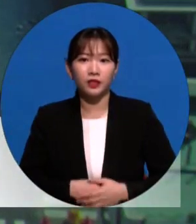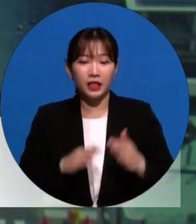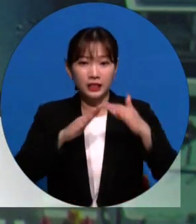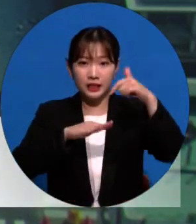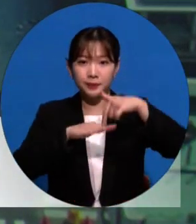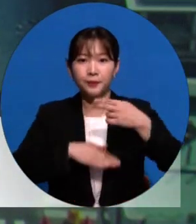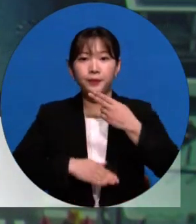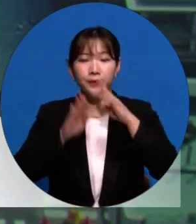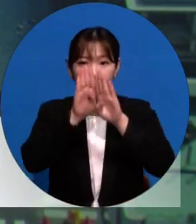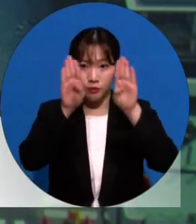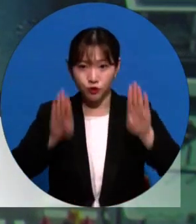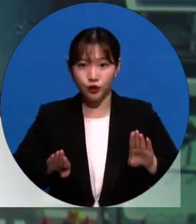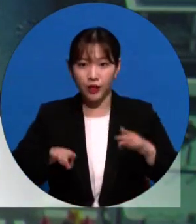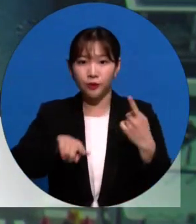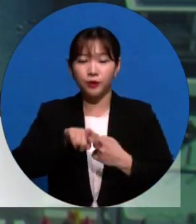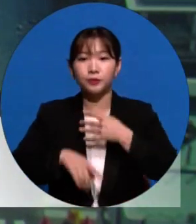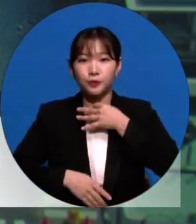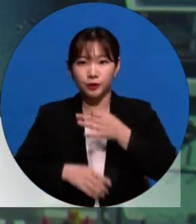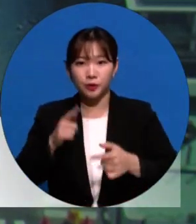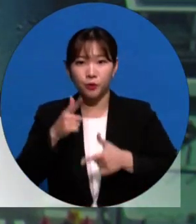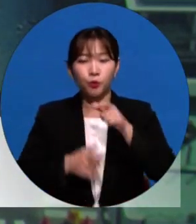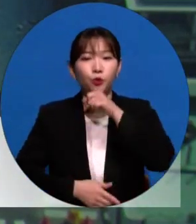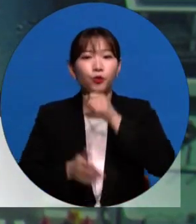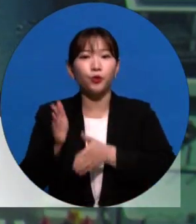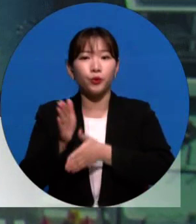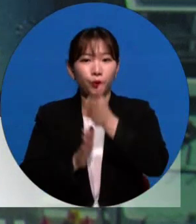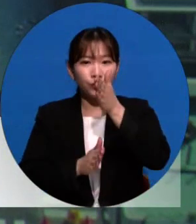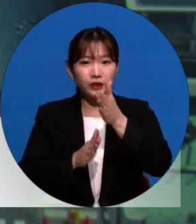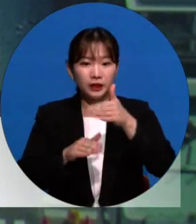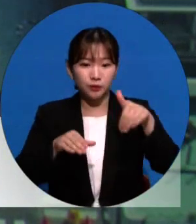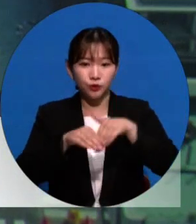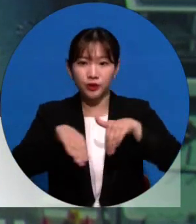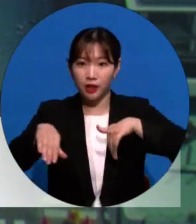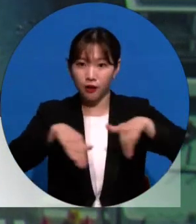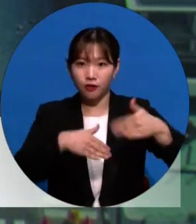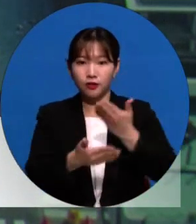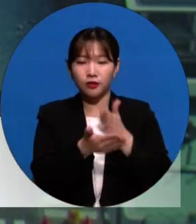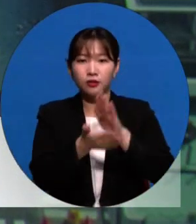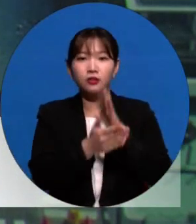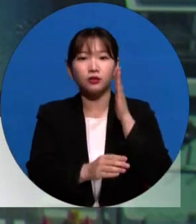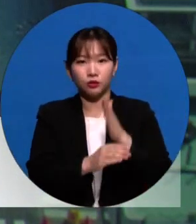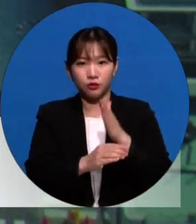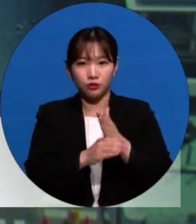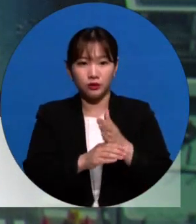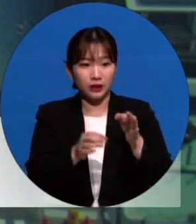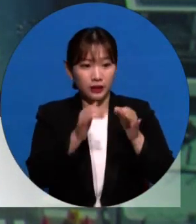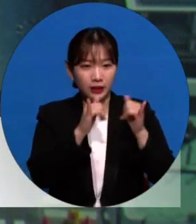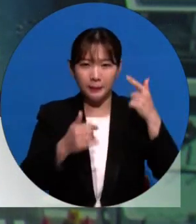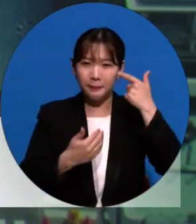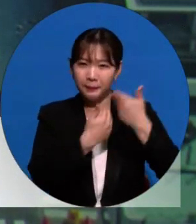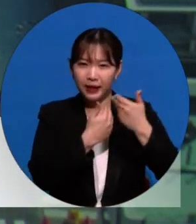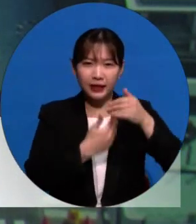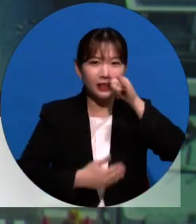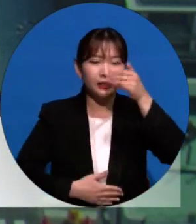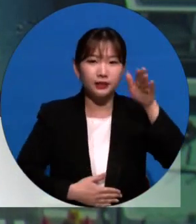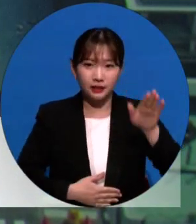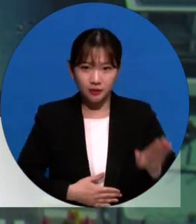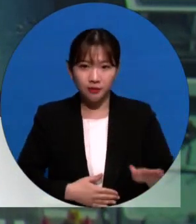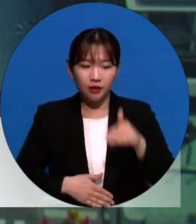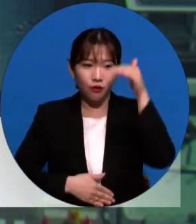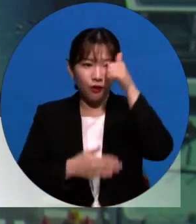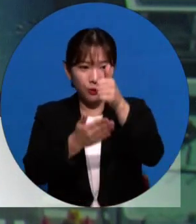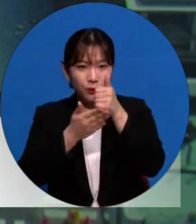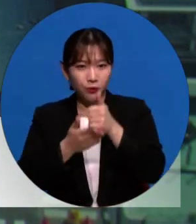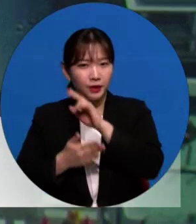지붕 없는 박물관으로 불리는 목포 원도심 계양문화거리가 정비되고 있습니다. 상인들 반대 목소리도 있었지만